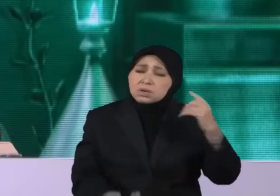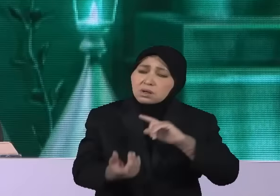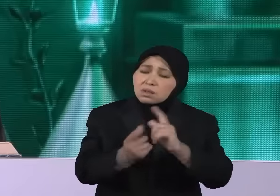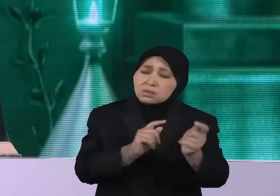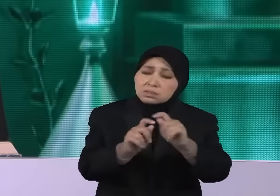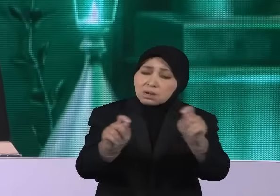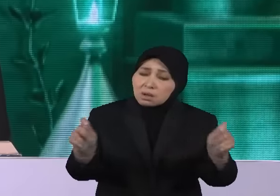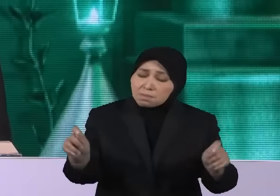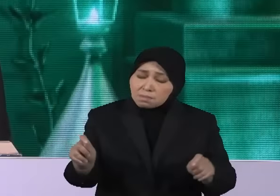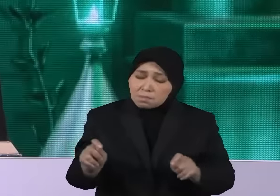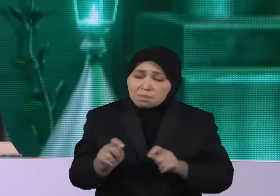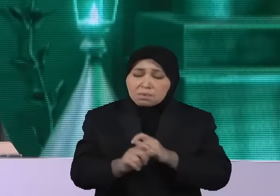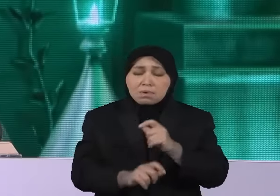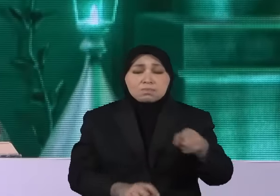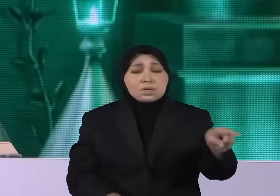يَقُومَانِ